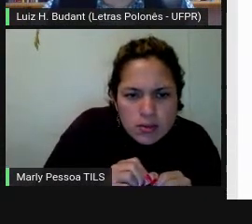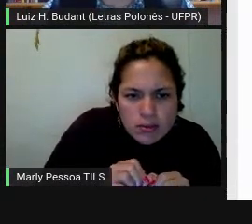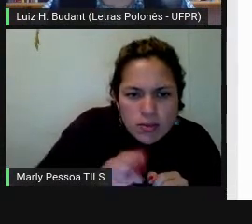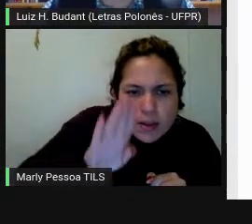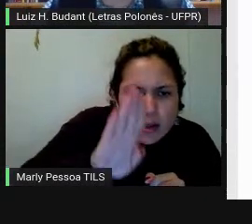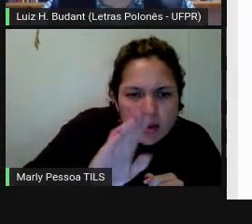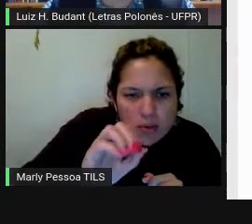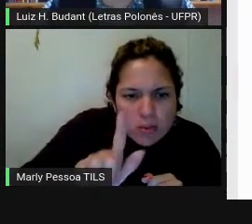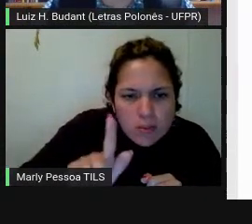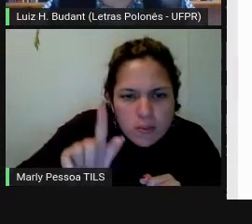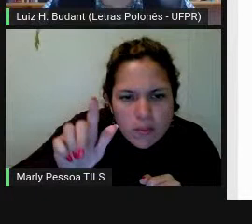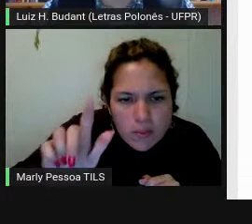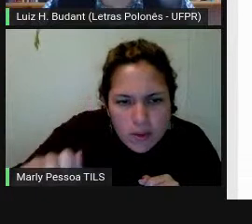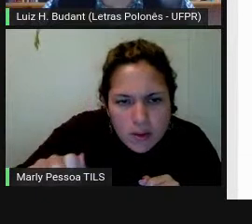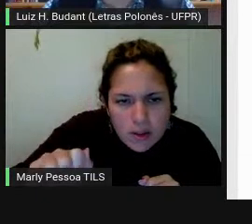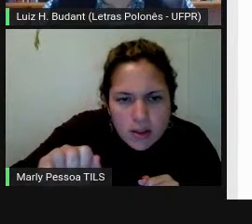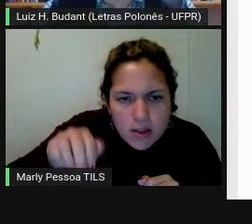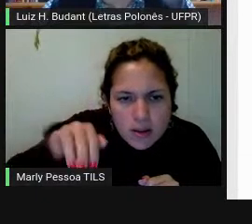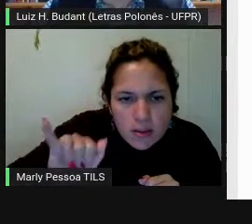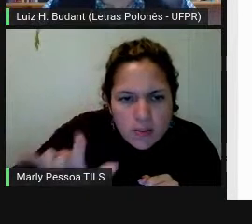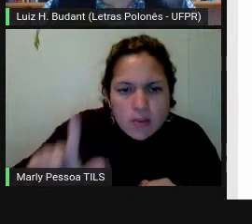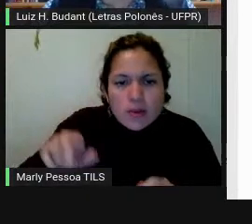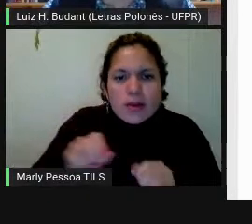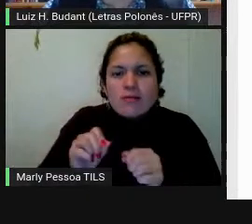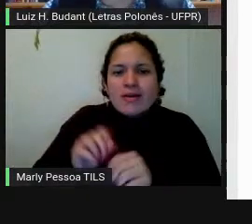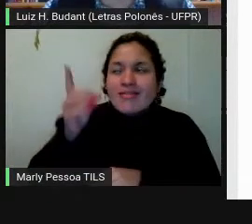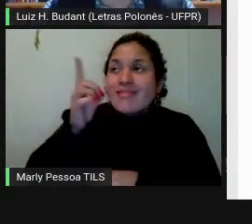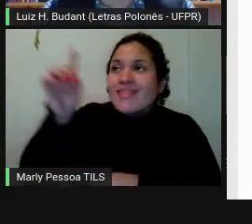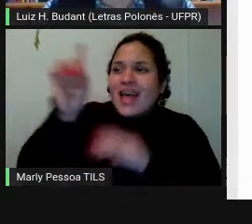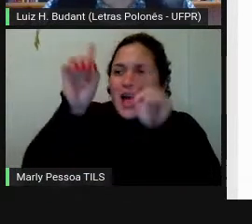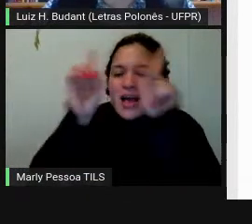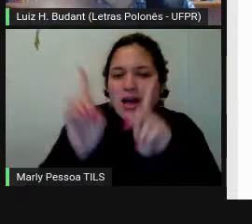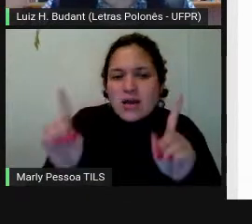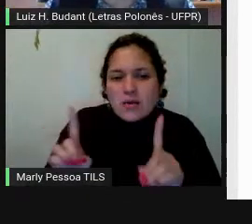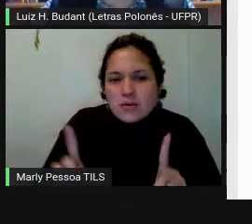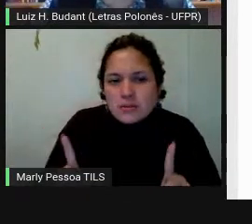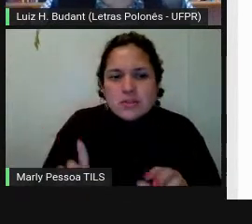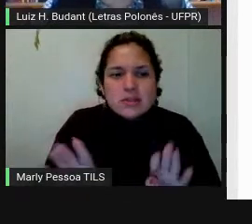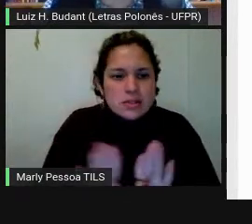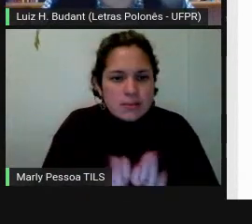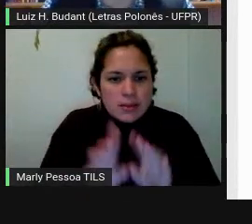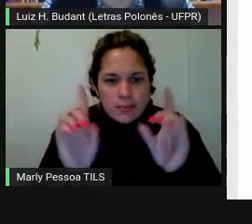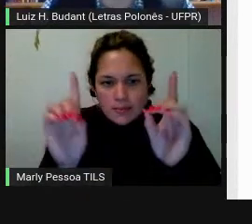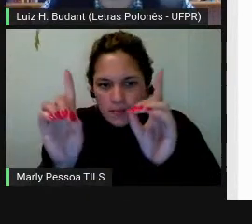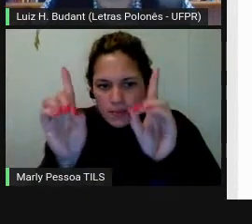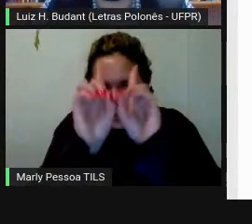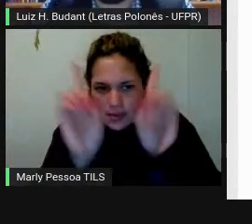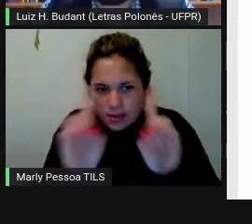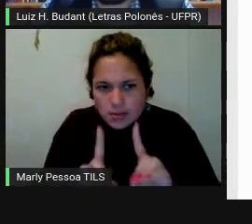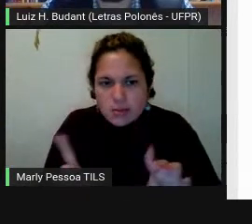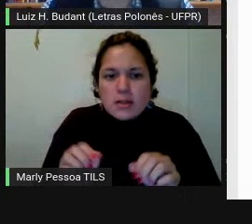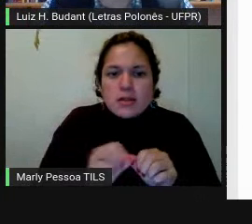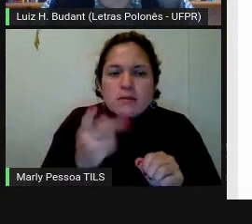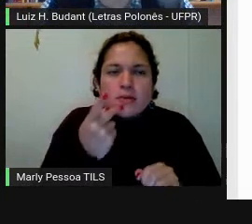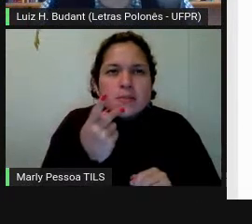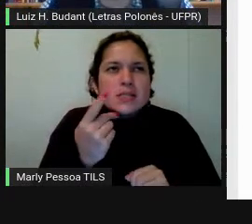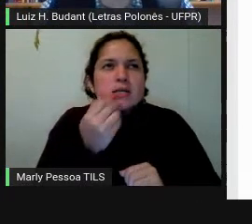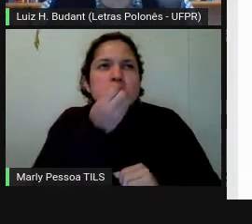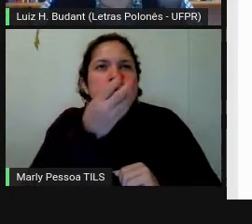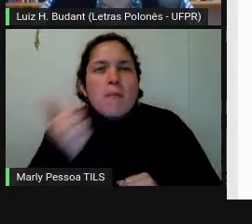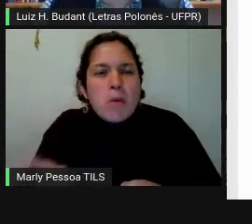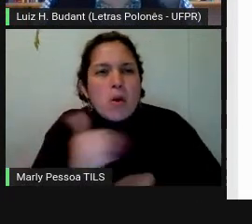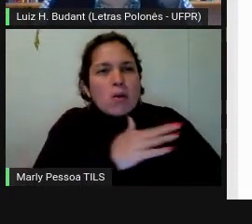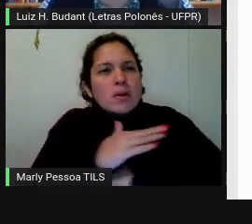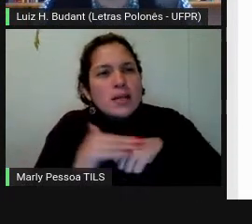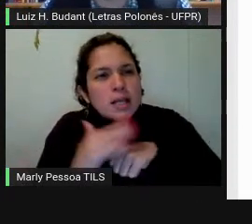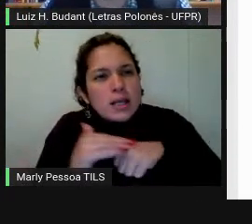nós temos como exemplo ali, que a professora traz, Bogumil, que ele seja agradável ou gentil a Deus, Bogusław,